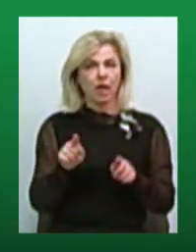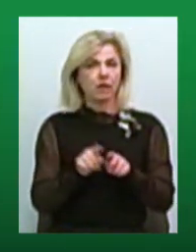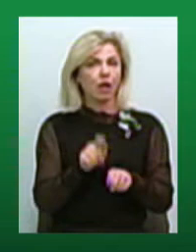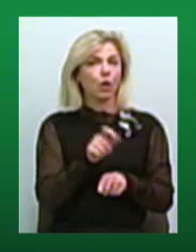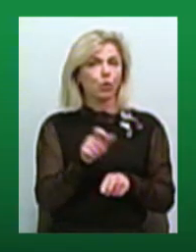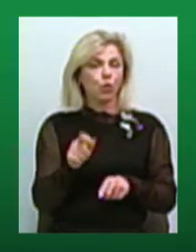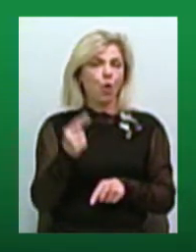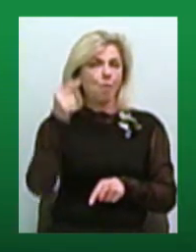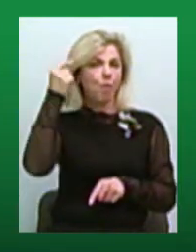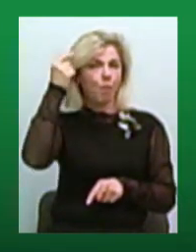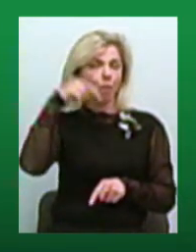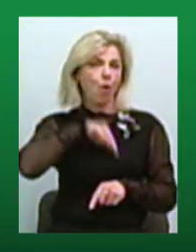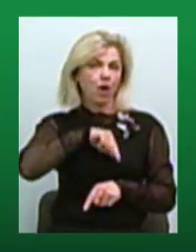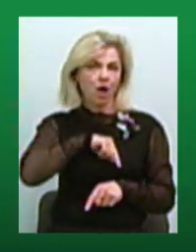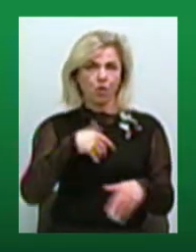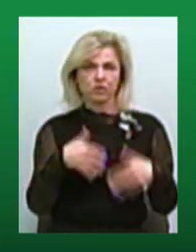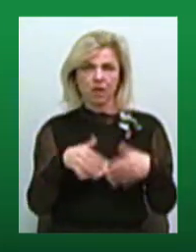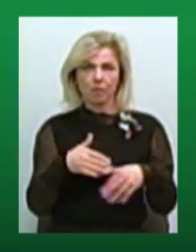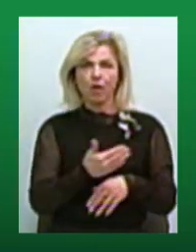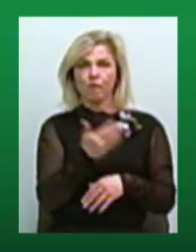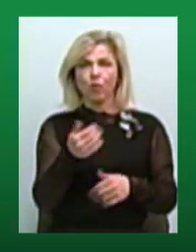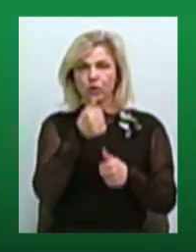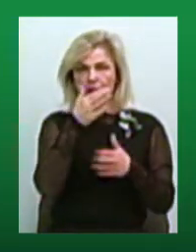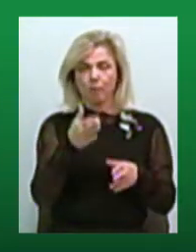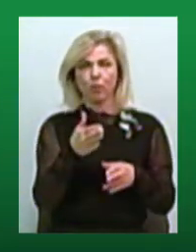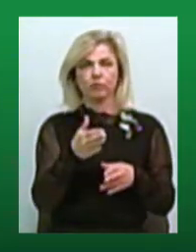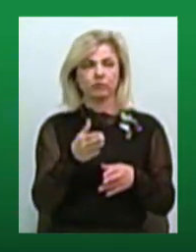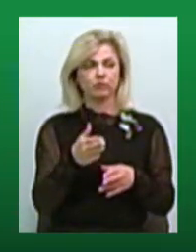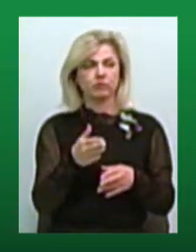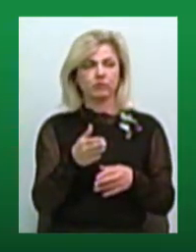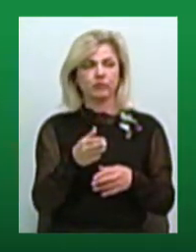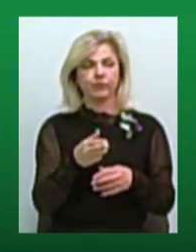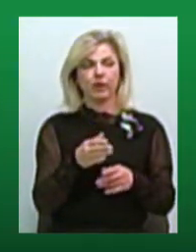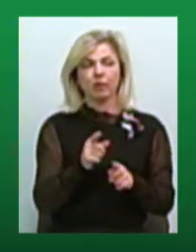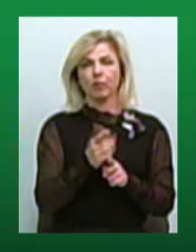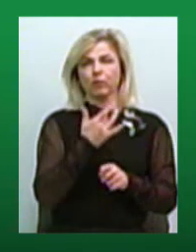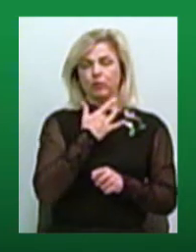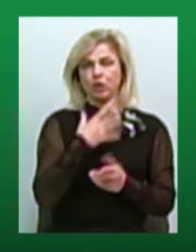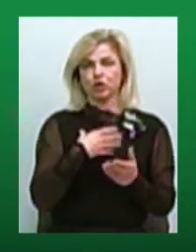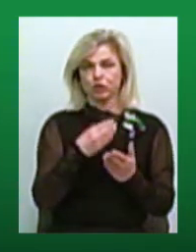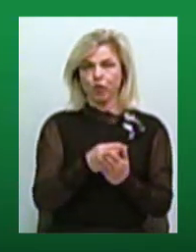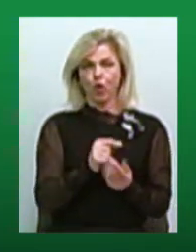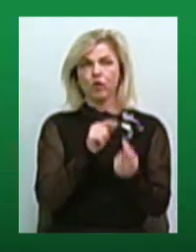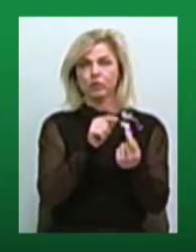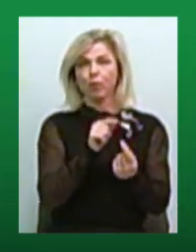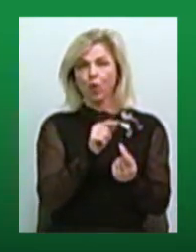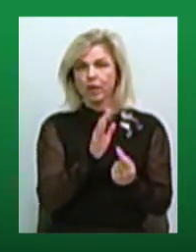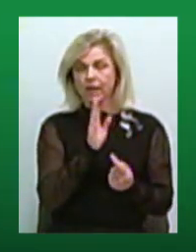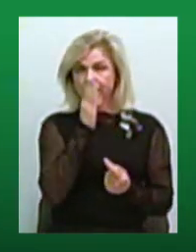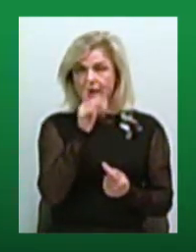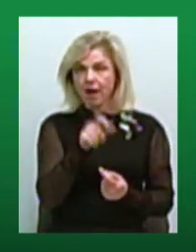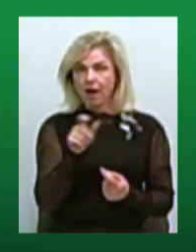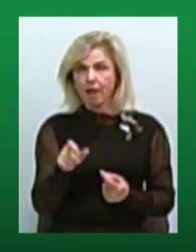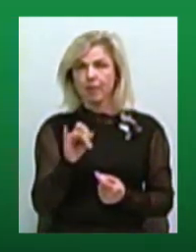є морально слабкими, як правило, вони не можуть чинити опір більш сильним своїм супротивникам, і усю